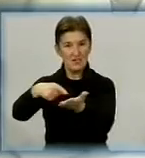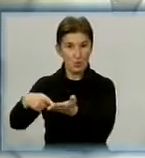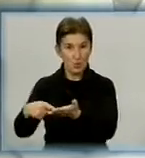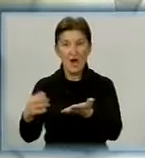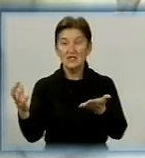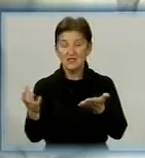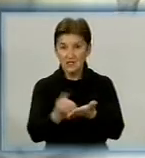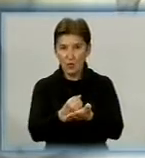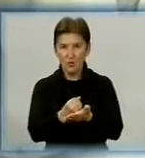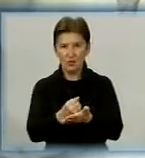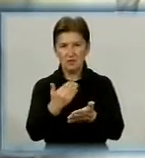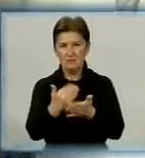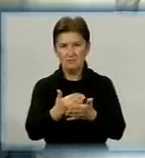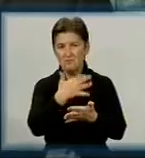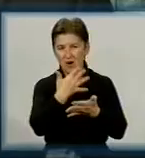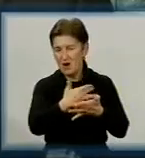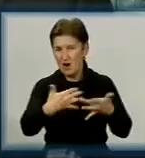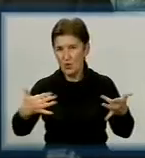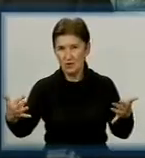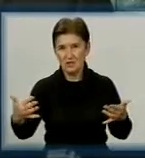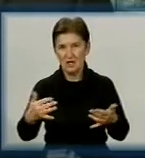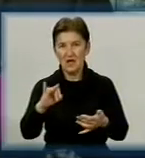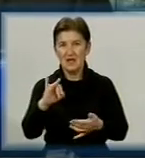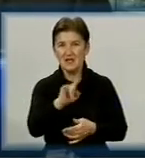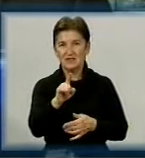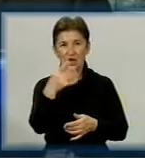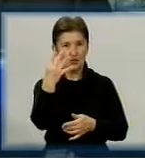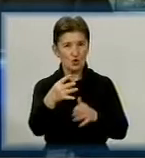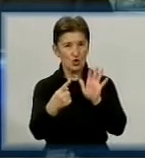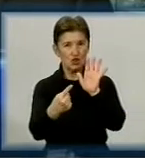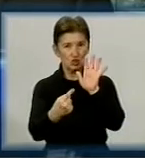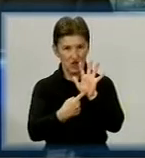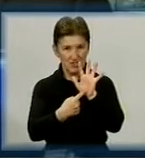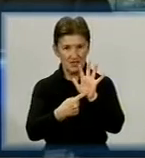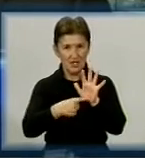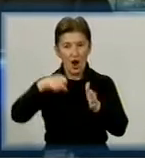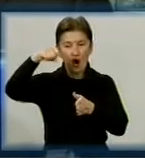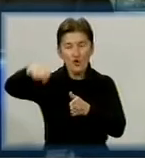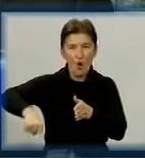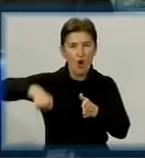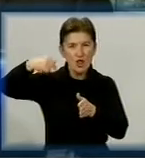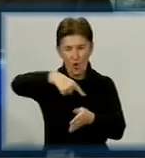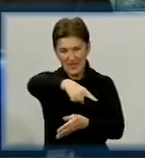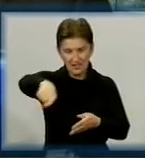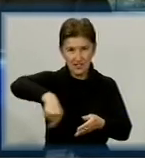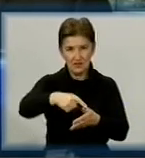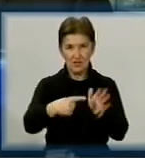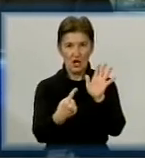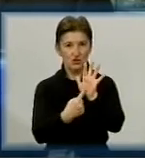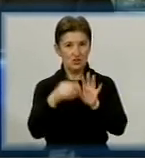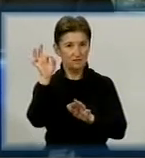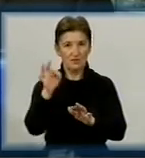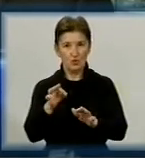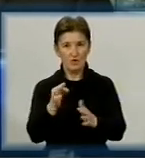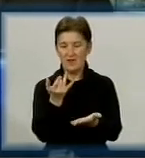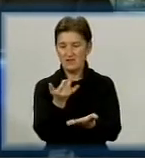у рідині чи не півтаблиці Менділеєва. Із 46 громадських колодязів 86% вони відповідають